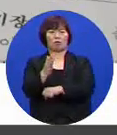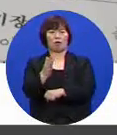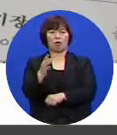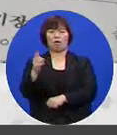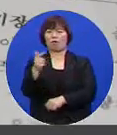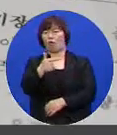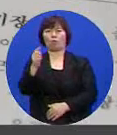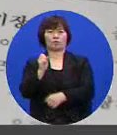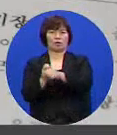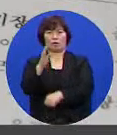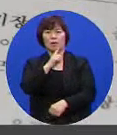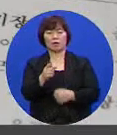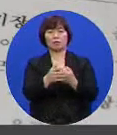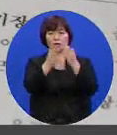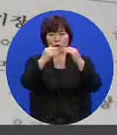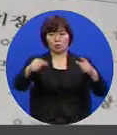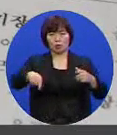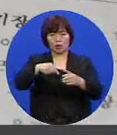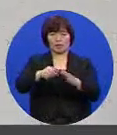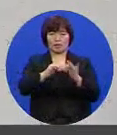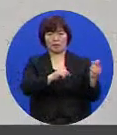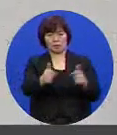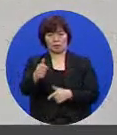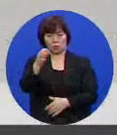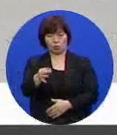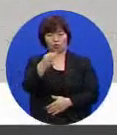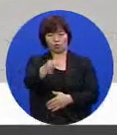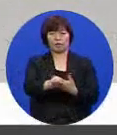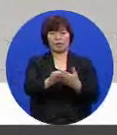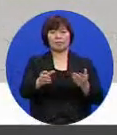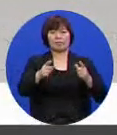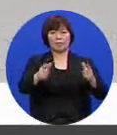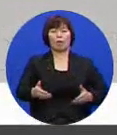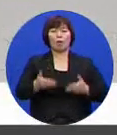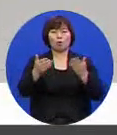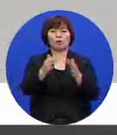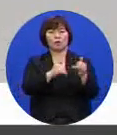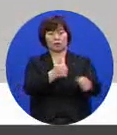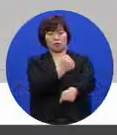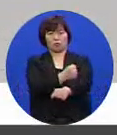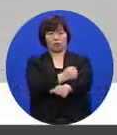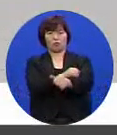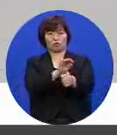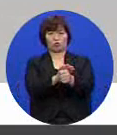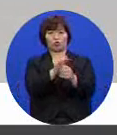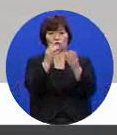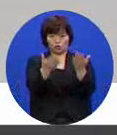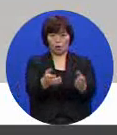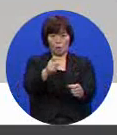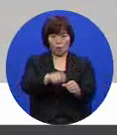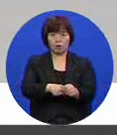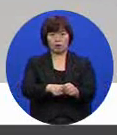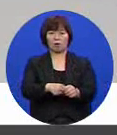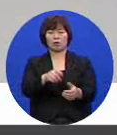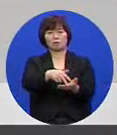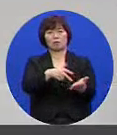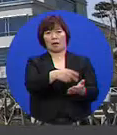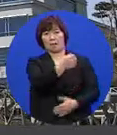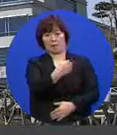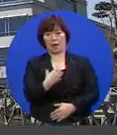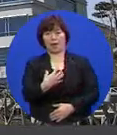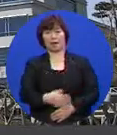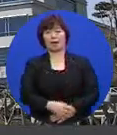없습니다. 전라북도는 새마을 지도자 자녀 장학금이 지역 봉사에 힘쓰는 새마을회를 격려하는 최소한의 지원이라는 입장을